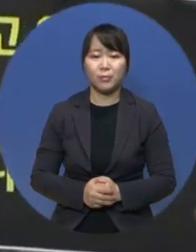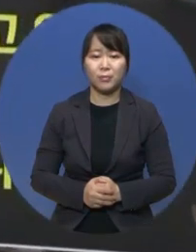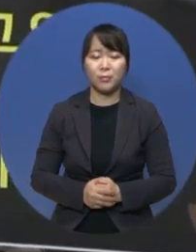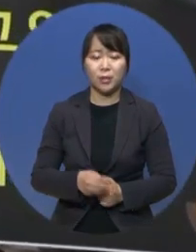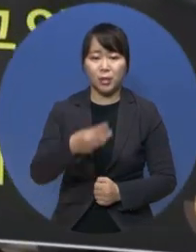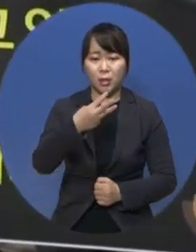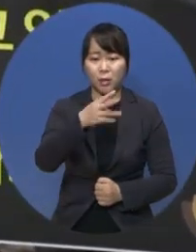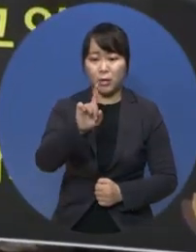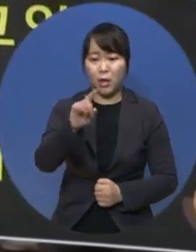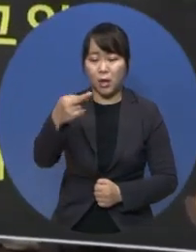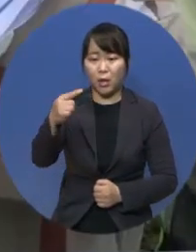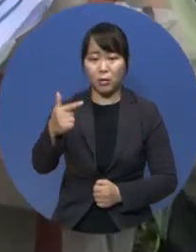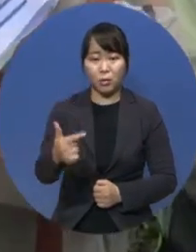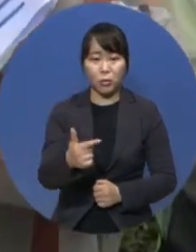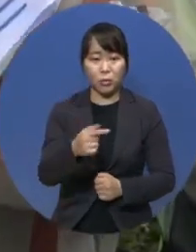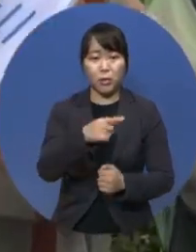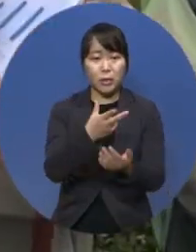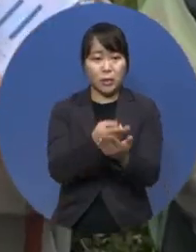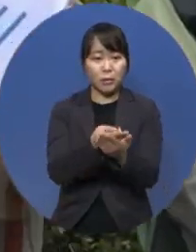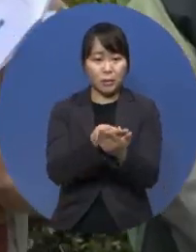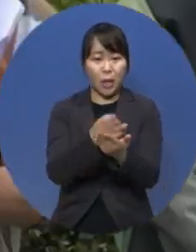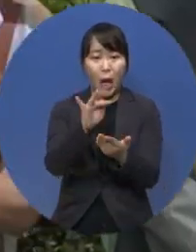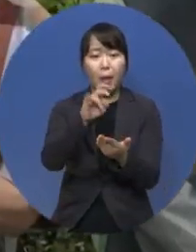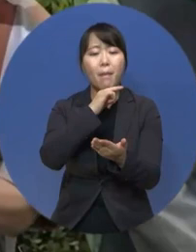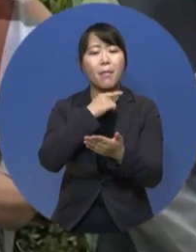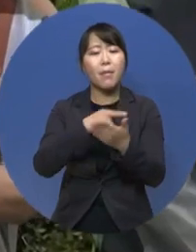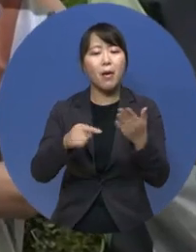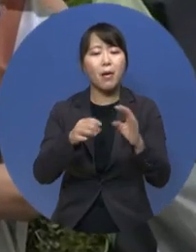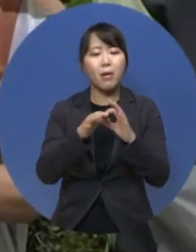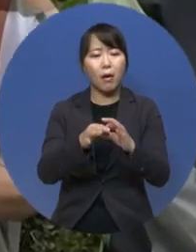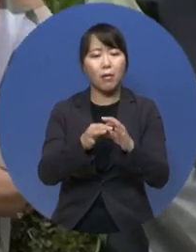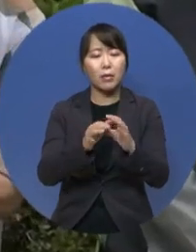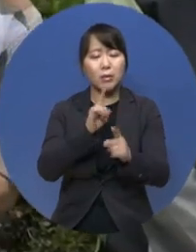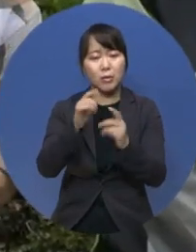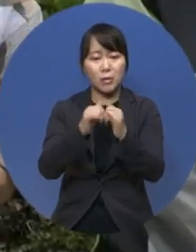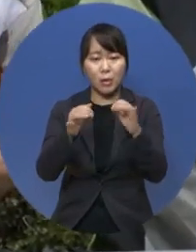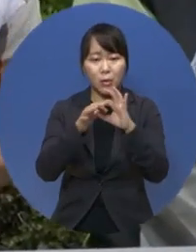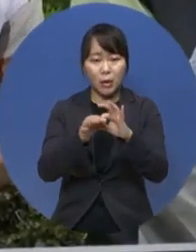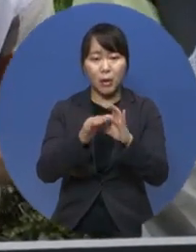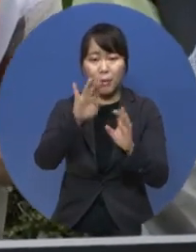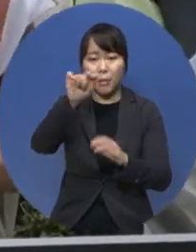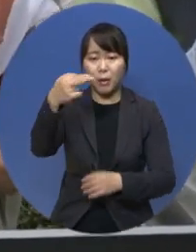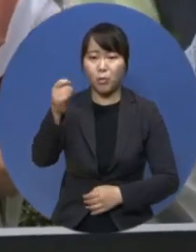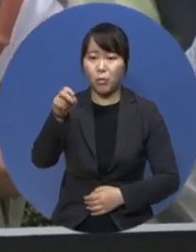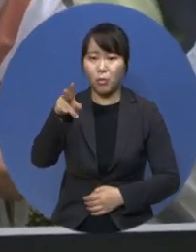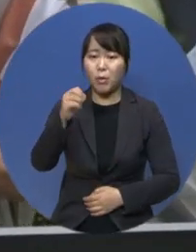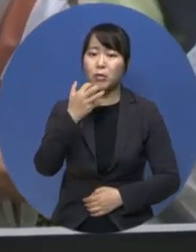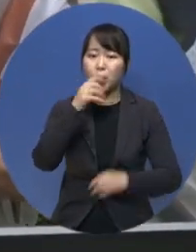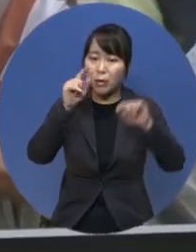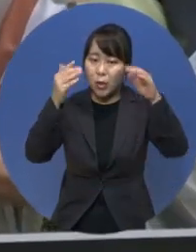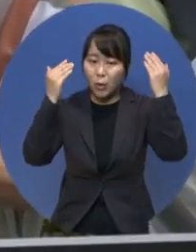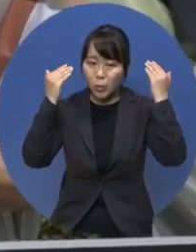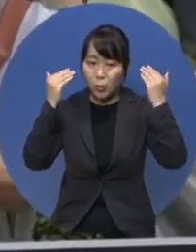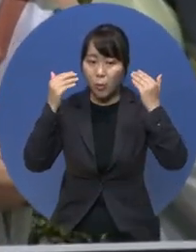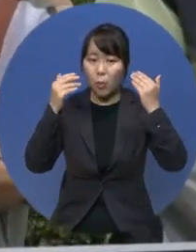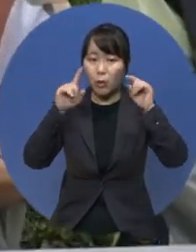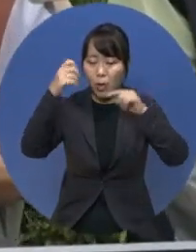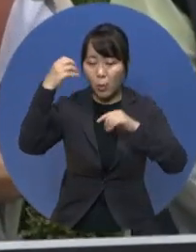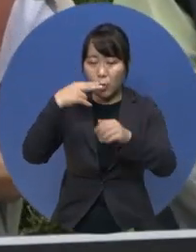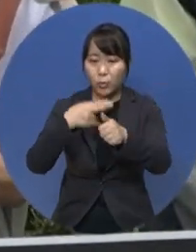나 돈 침대에 암 피해 신고자의 유형별 현황을 분석한 100여명 서울대학교 보건대학원 교수는